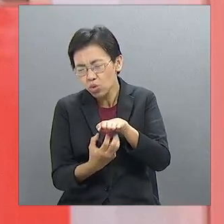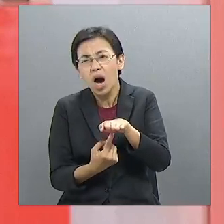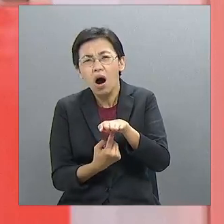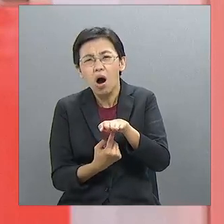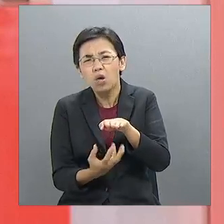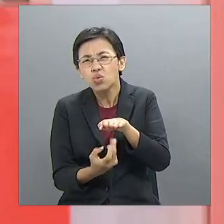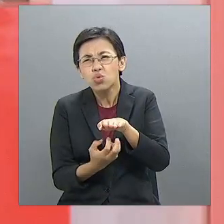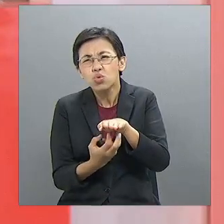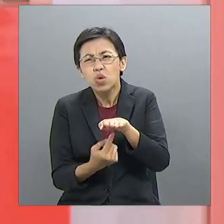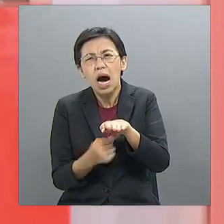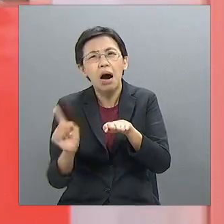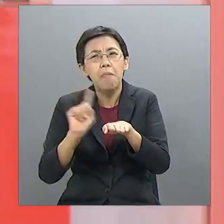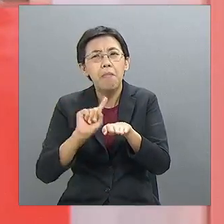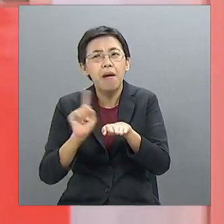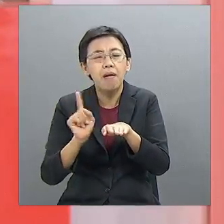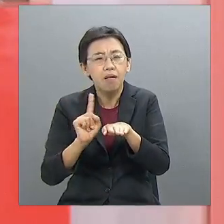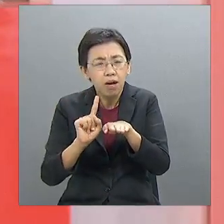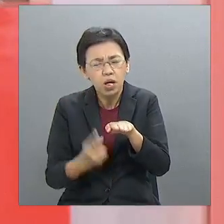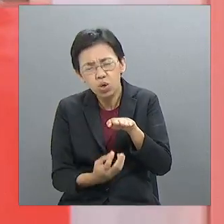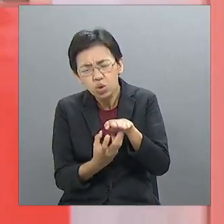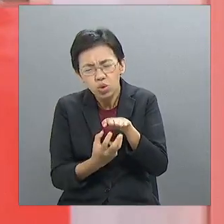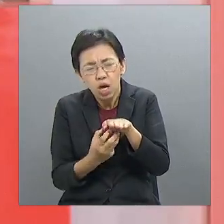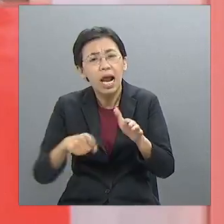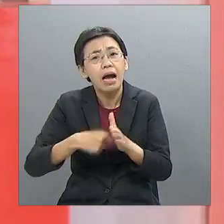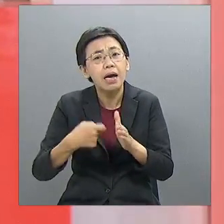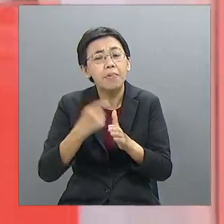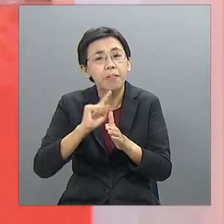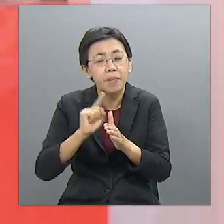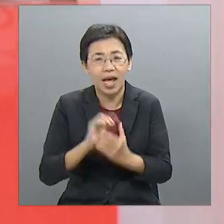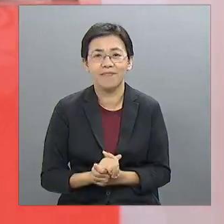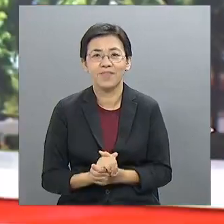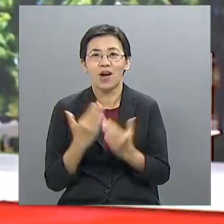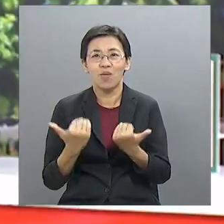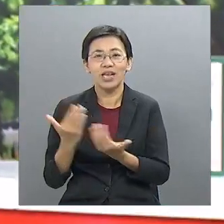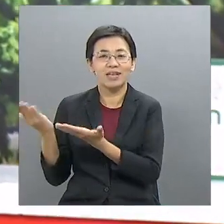มันเป็นได้อย่างไรและมัเกิดขึ้นโยสาเหตุอะไรนะคร